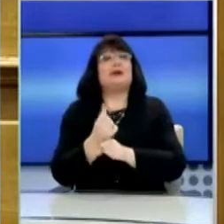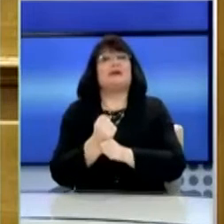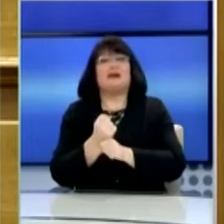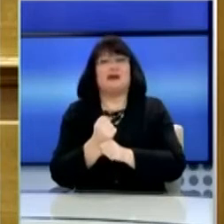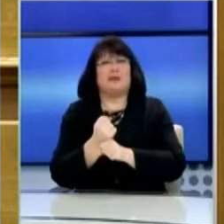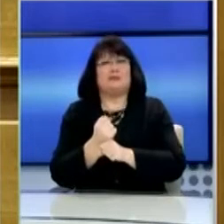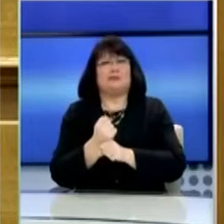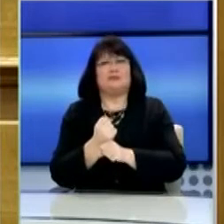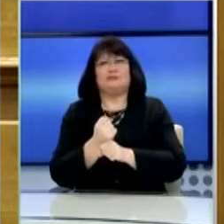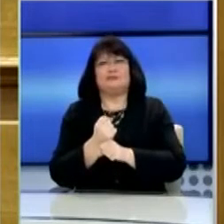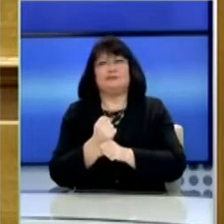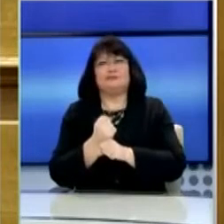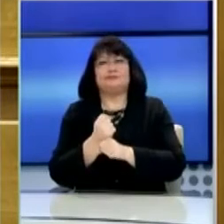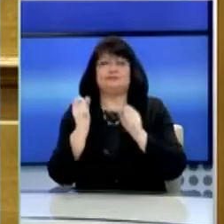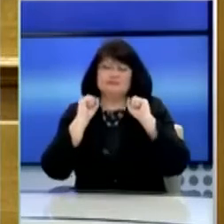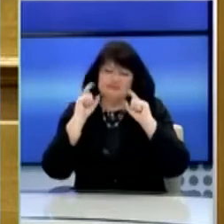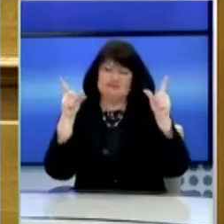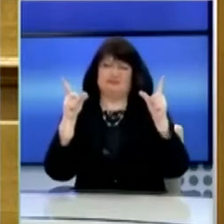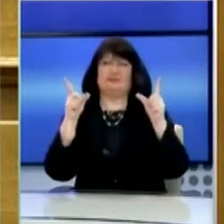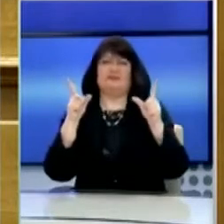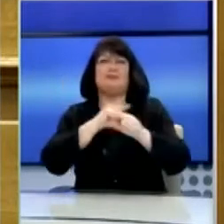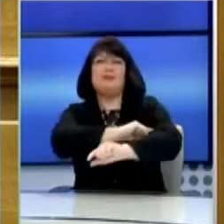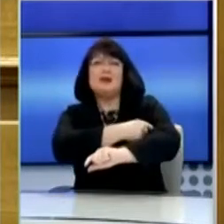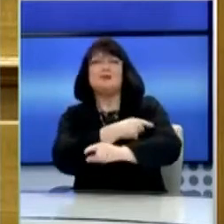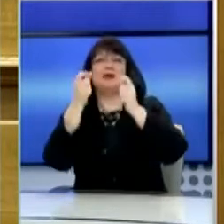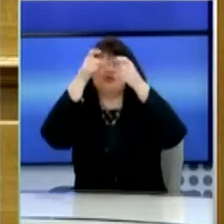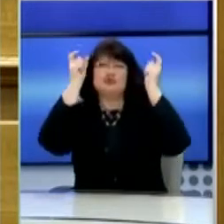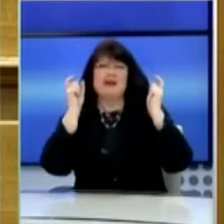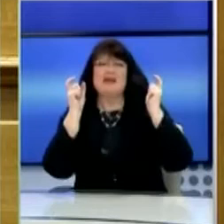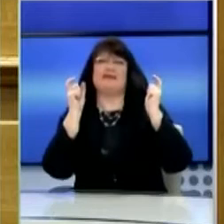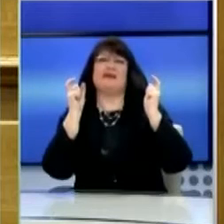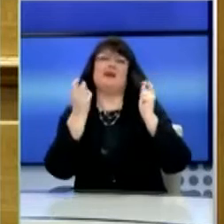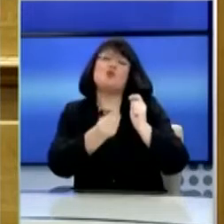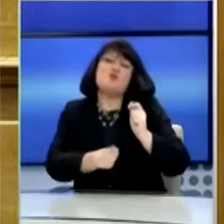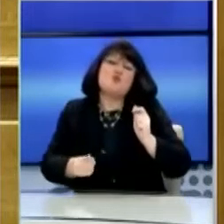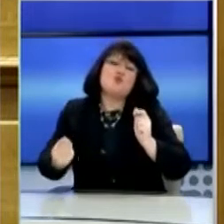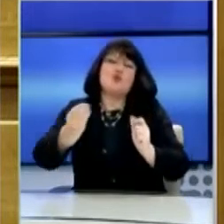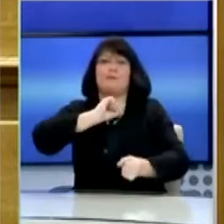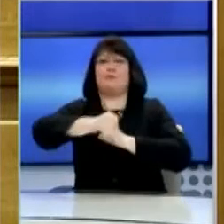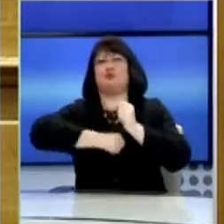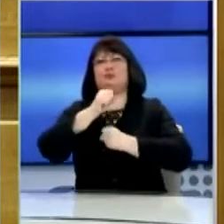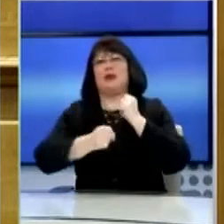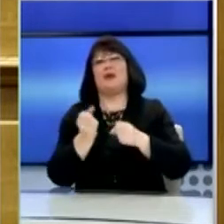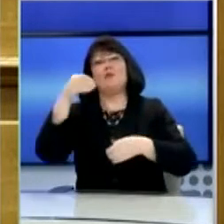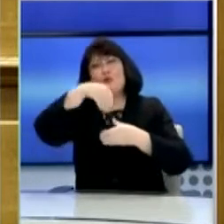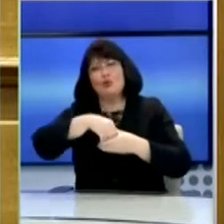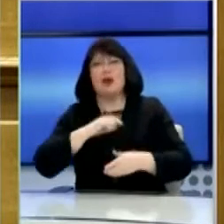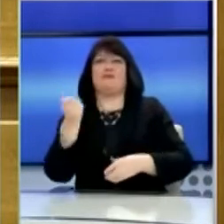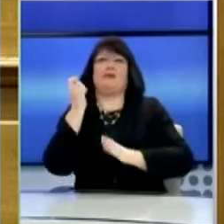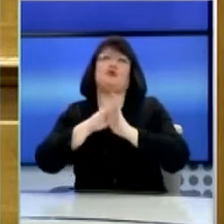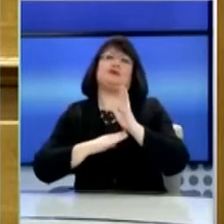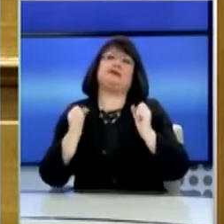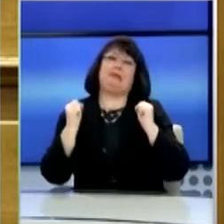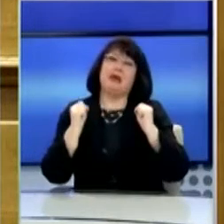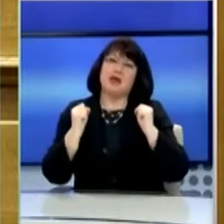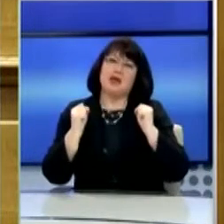και ο Πρωθυπουργός στη Βουλή, σταδιακά και με πολύ προσοχή η οικονομία, γιατί τα πράγματα αρχίζουν να δυσκολεύουν